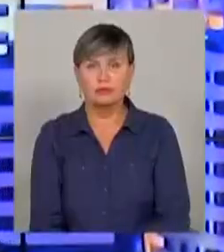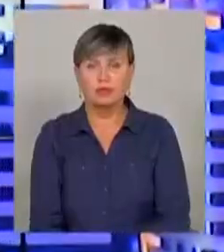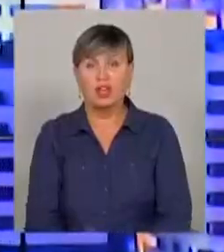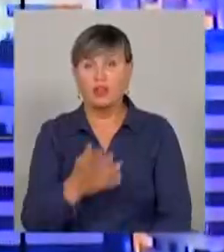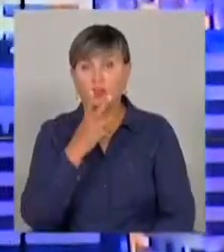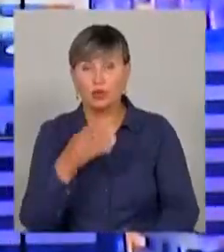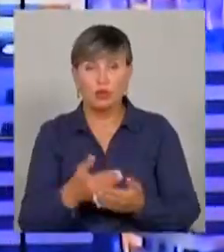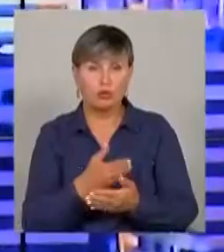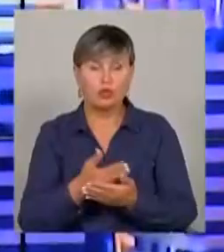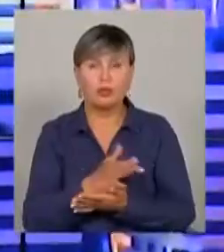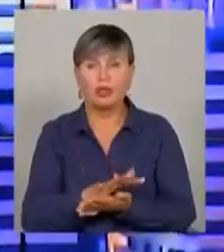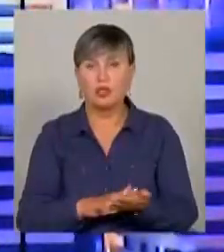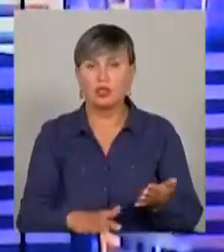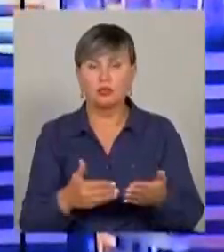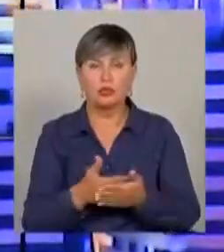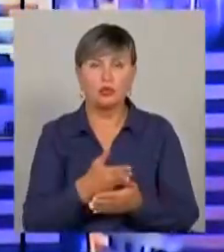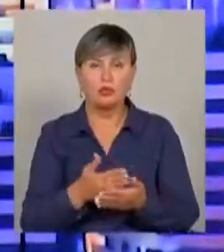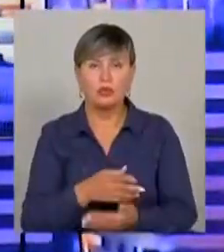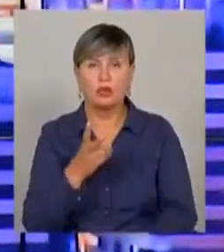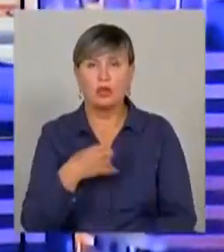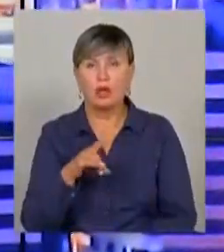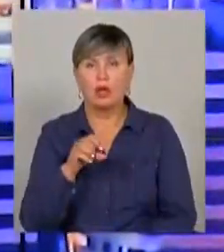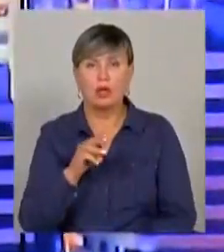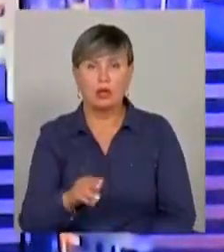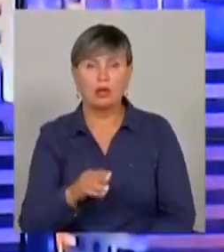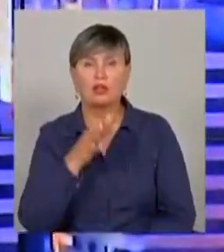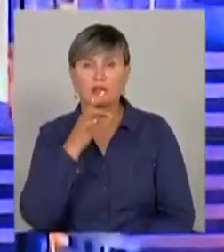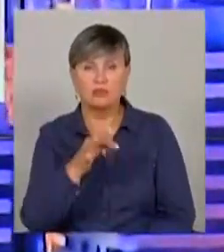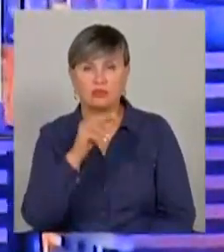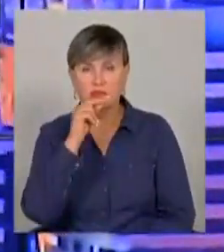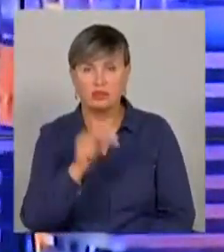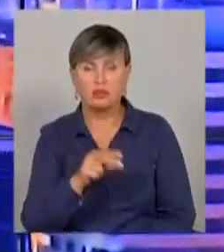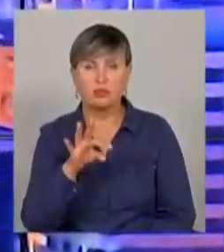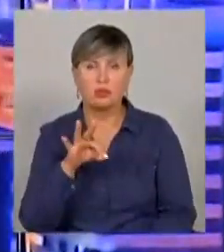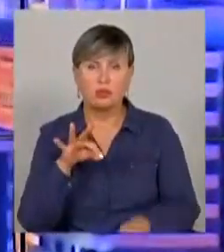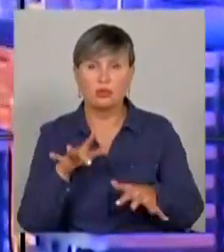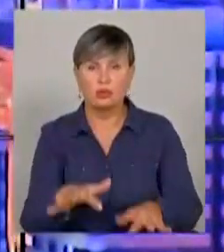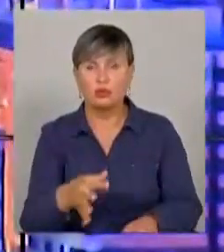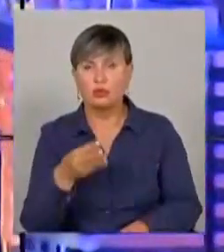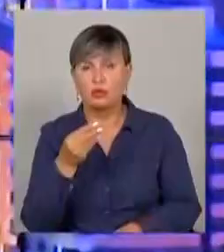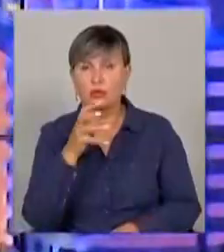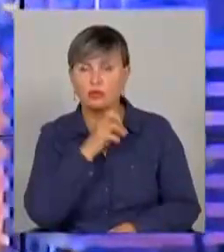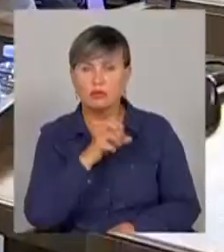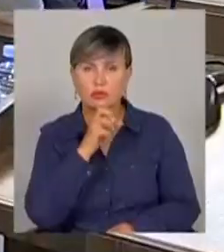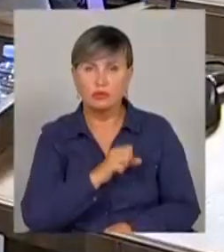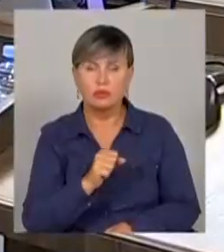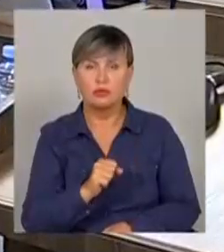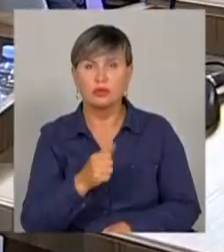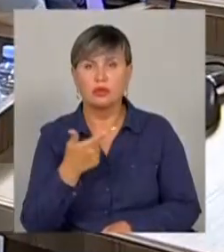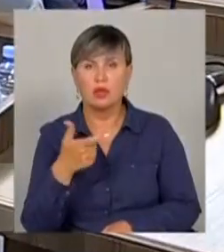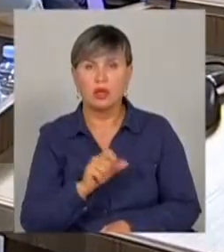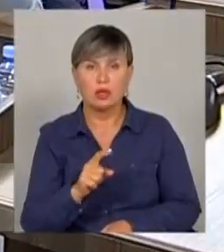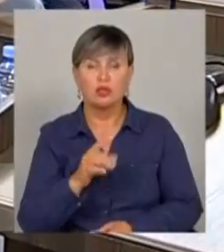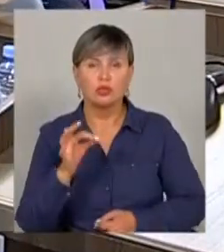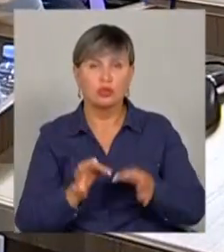Вы смотрите новости, продолжаем выпуск. Хайрат Буранбаев признал вину по делу о хищении средств при покупке российского газа. Столичный суд